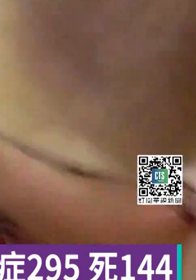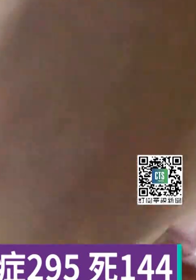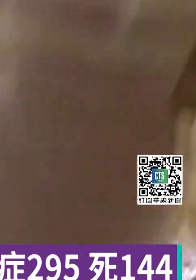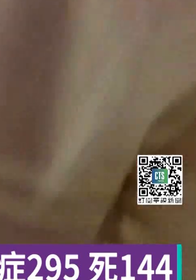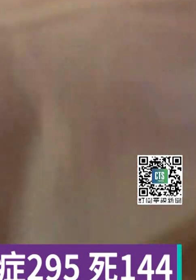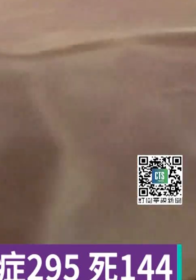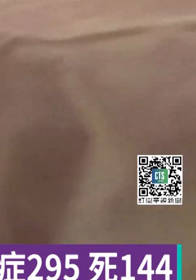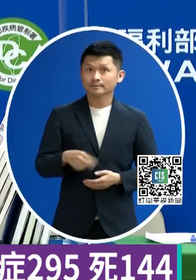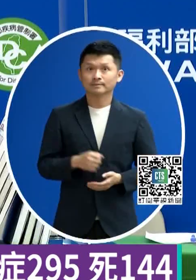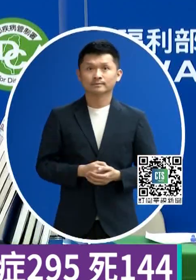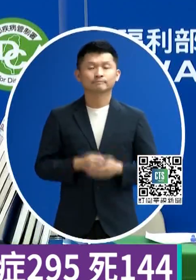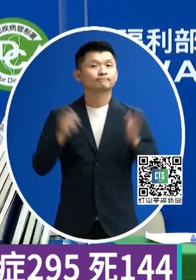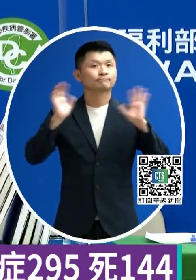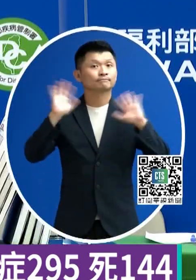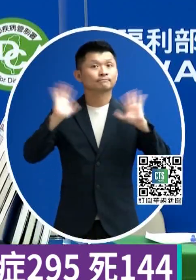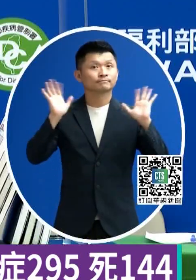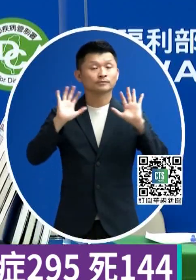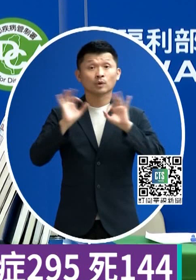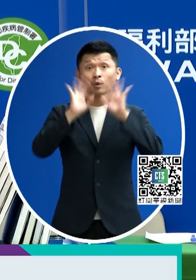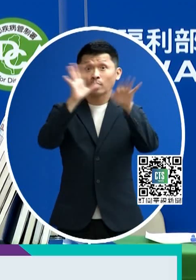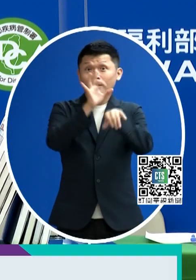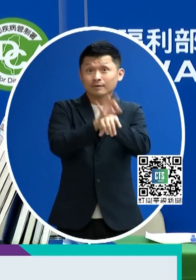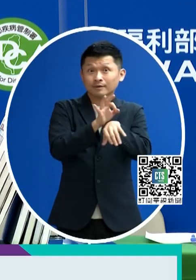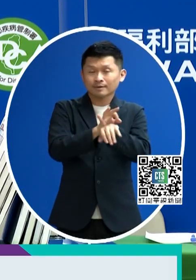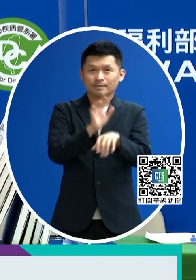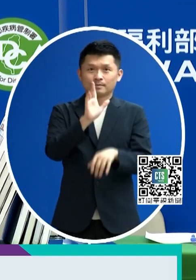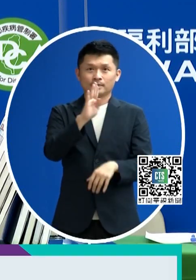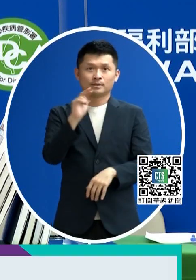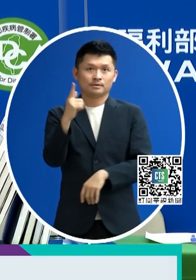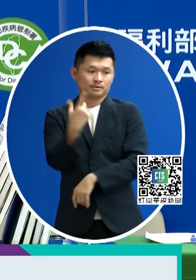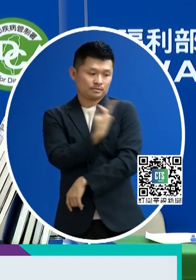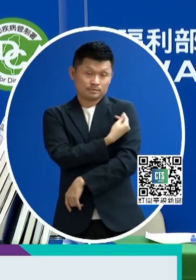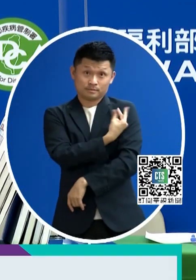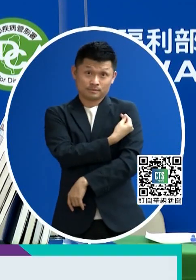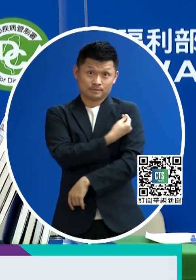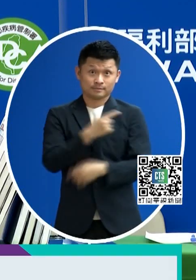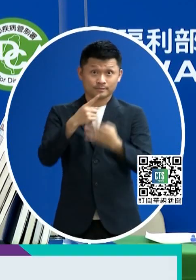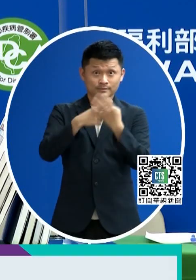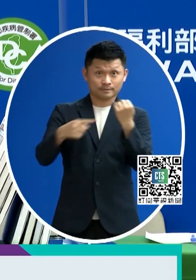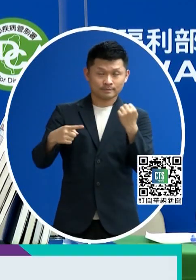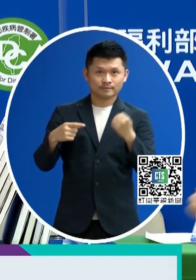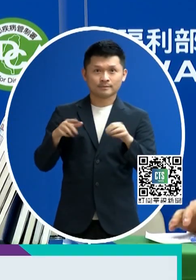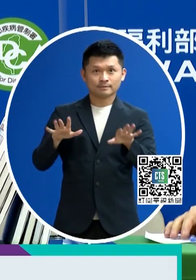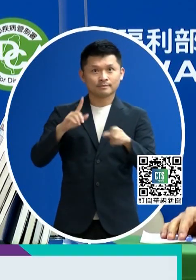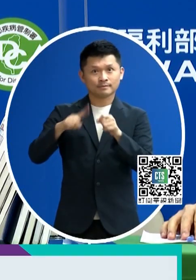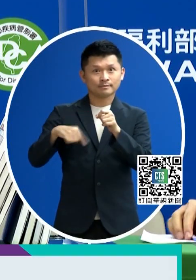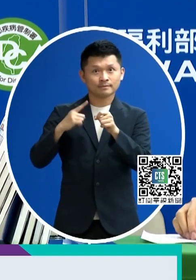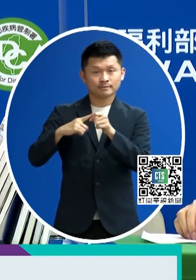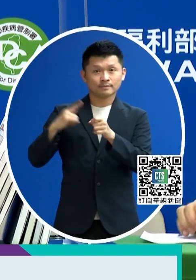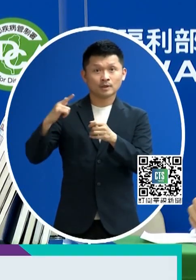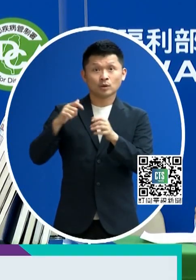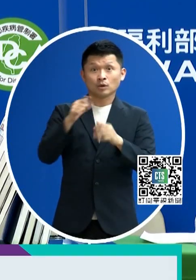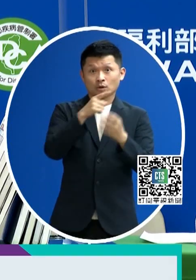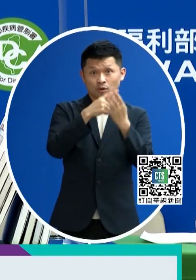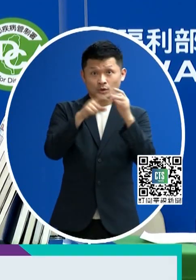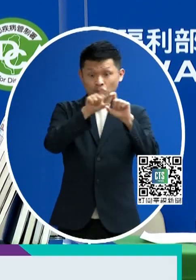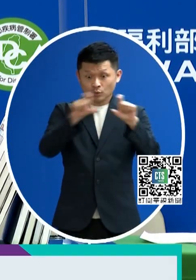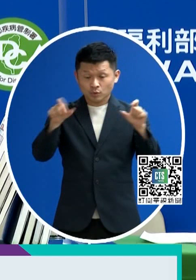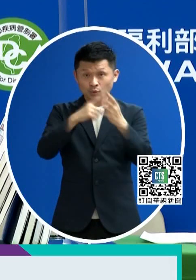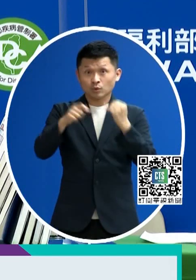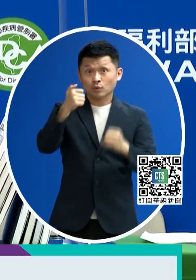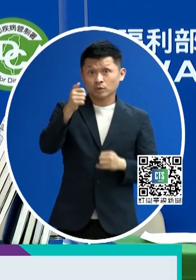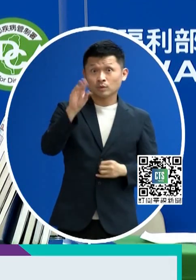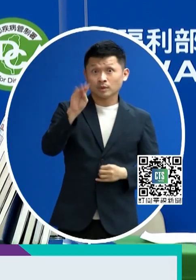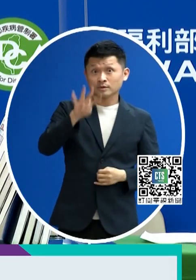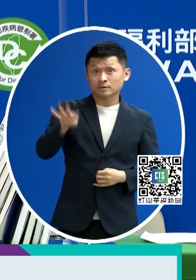度也传来好消息。 儿童的辉瑞BNT 的疫苗，今天有另外一批新的50.4万剂已经在上午